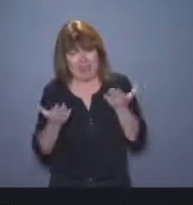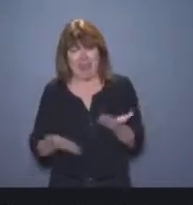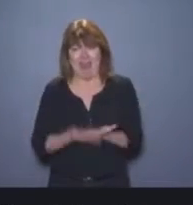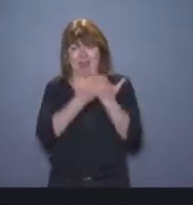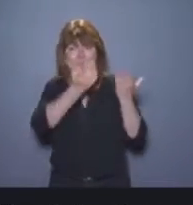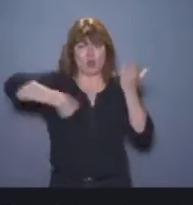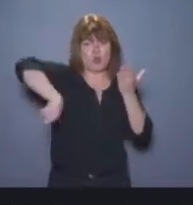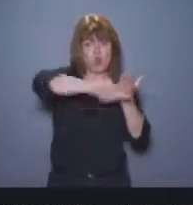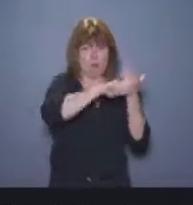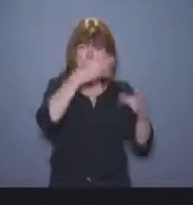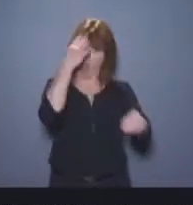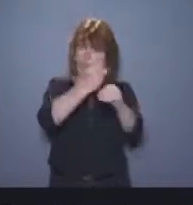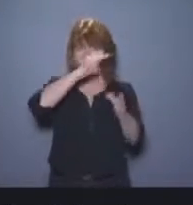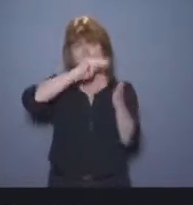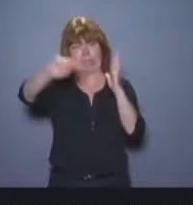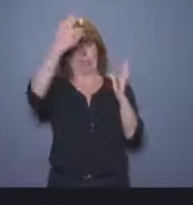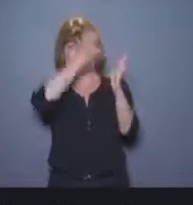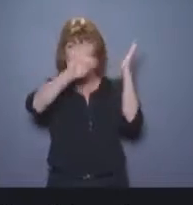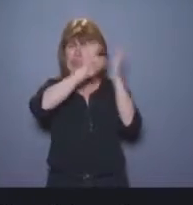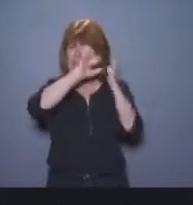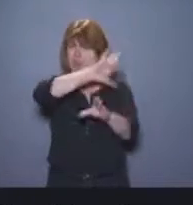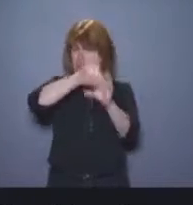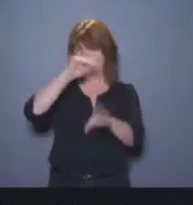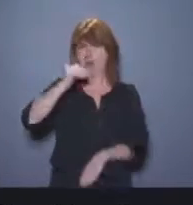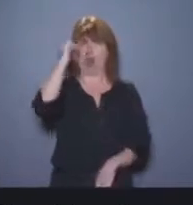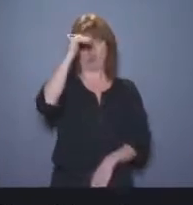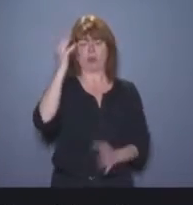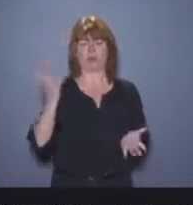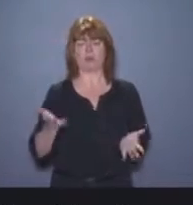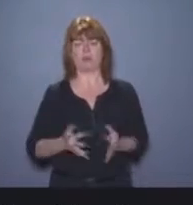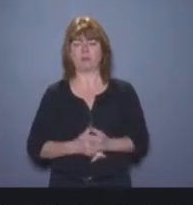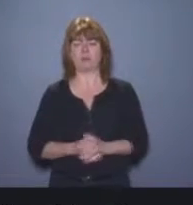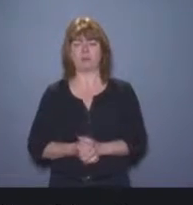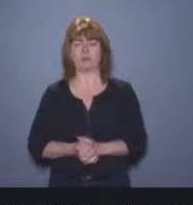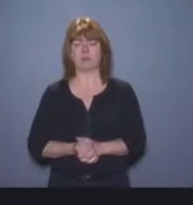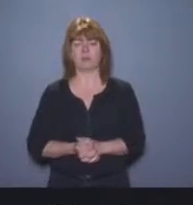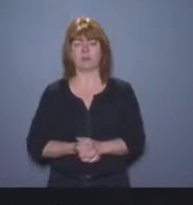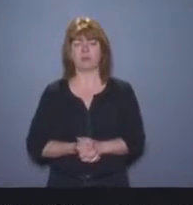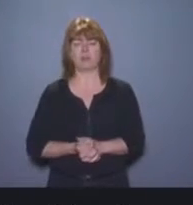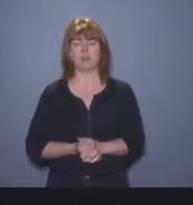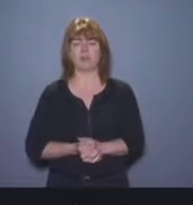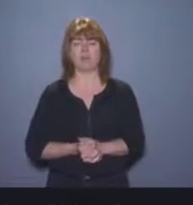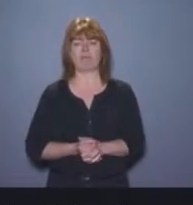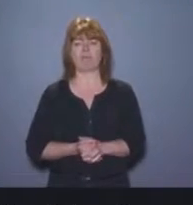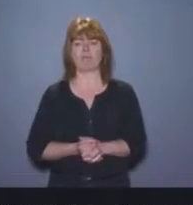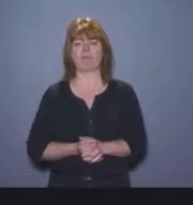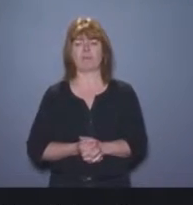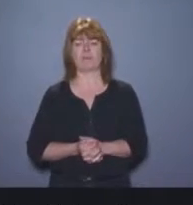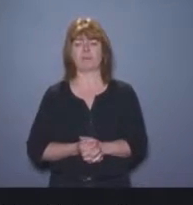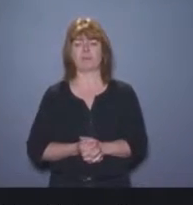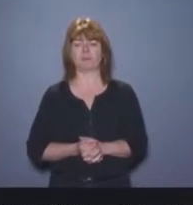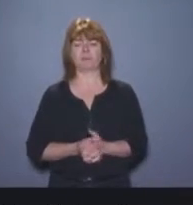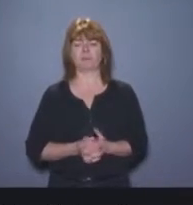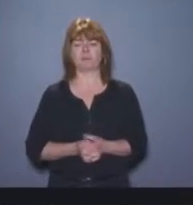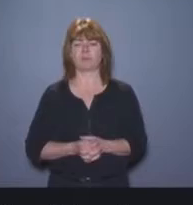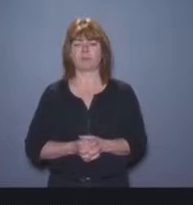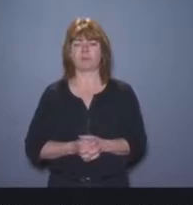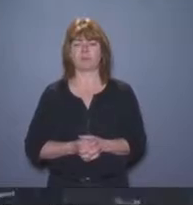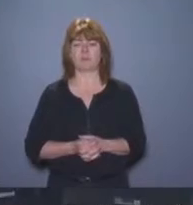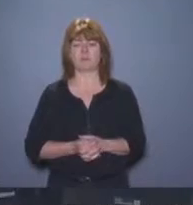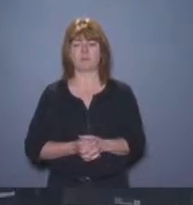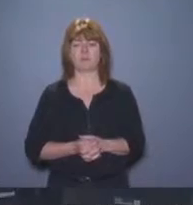sûr que si. Un des premiers objectifs, ça sera d'aider tout le monde à savoir lire et écrire parmi les adultes.